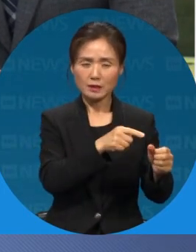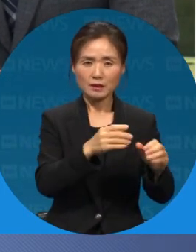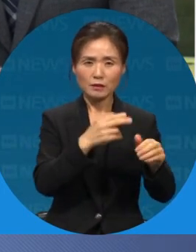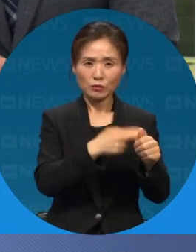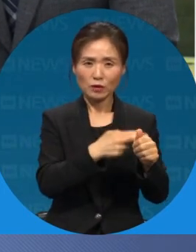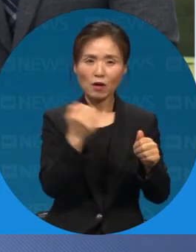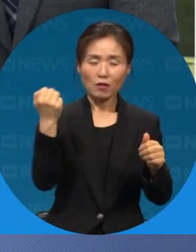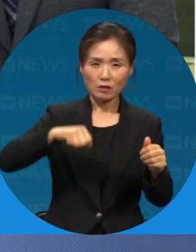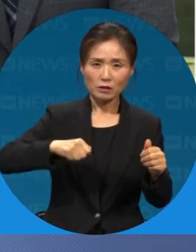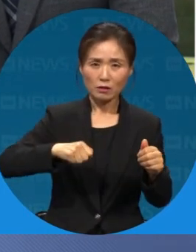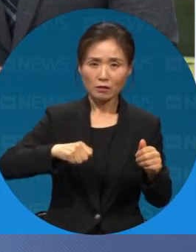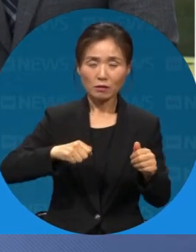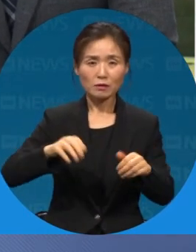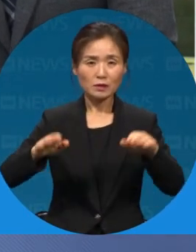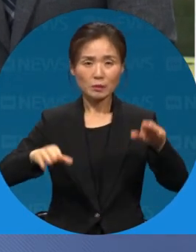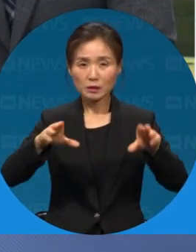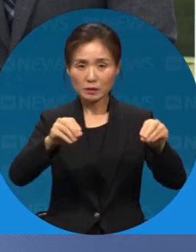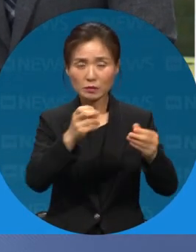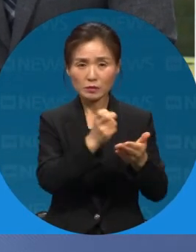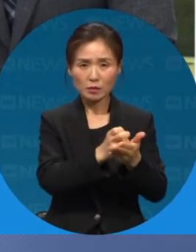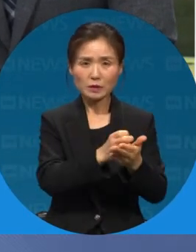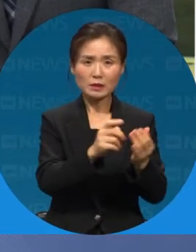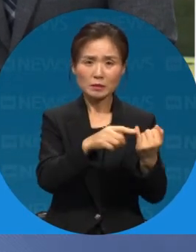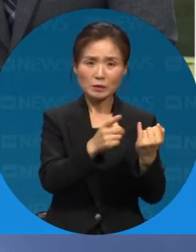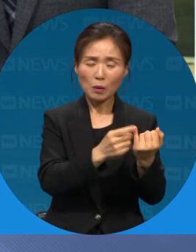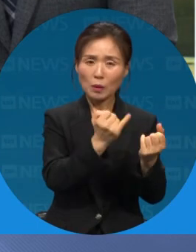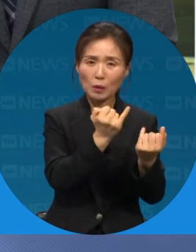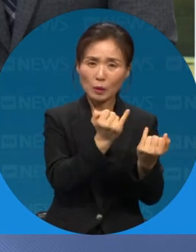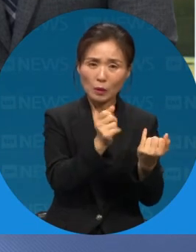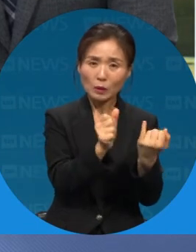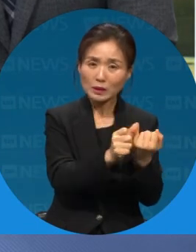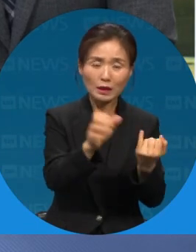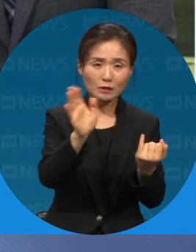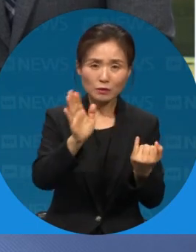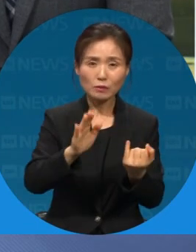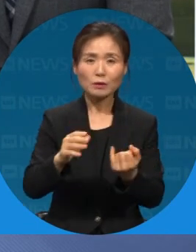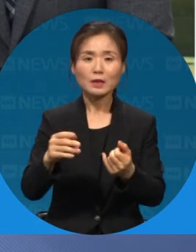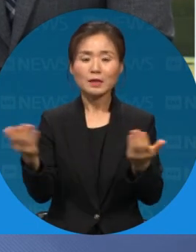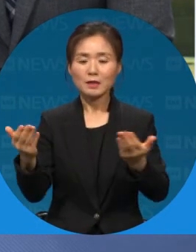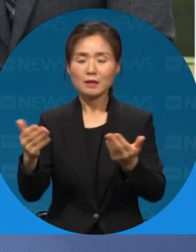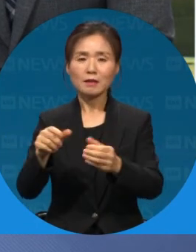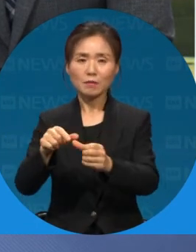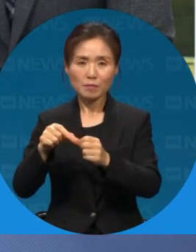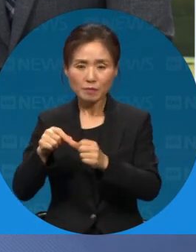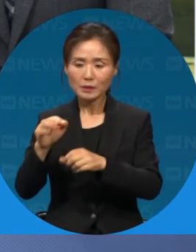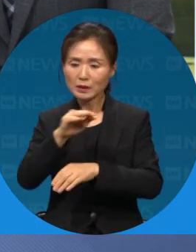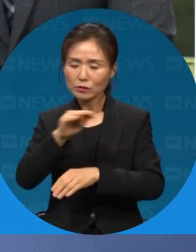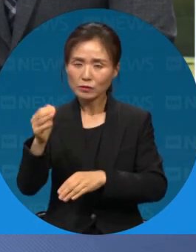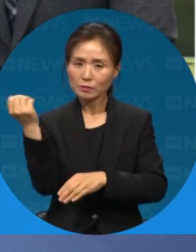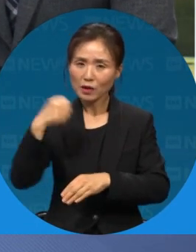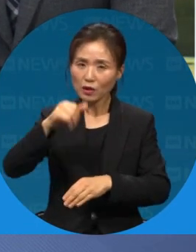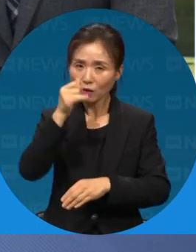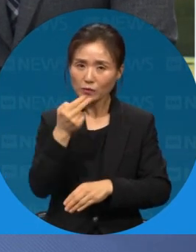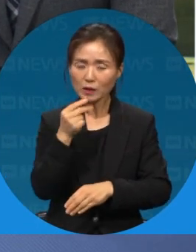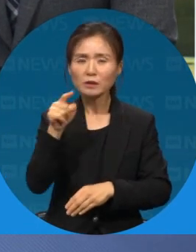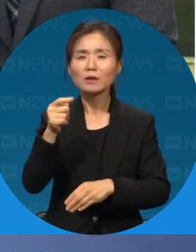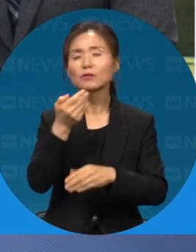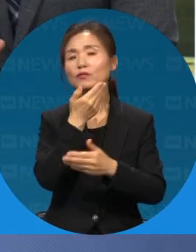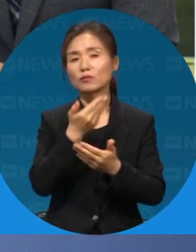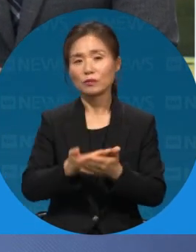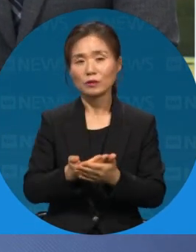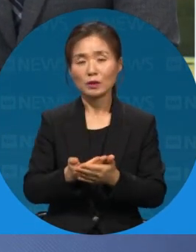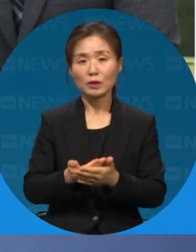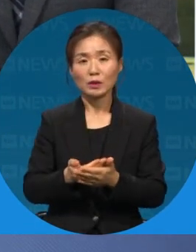항목에 해당하는 임신 혼인 등이 아니라 고용 기준을 어겨 이냐 아니냐 래에 중요하게 본 겁니다 실제로 이 학교의